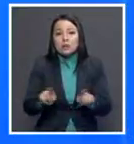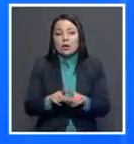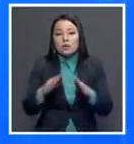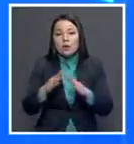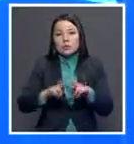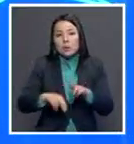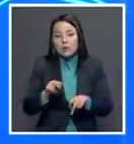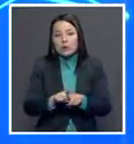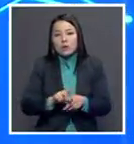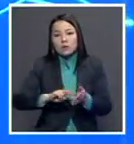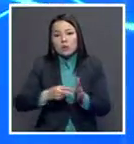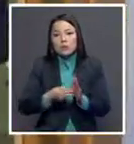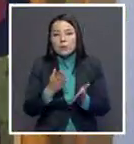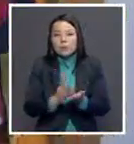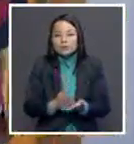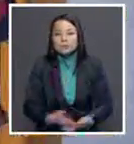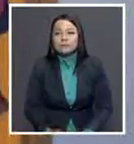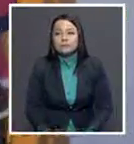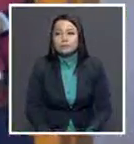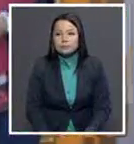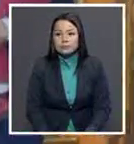баспана құрылысы жоспарланған.